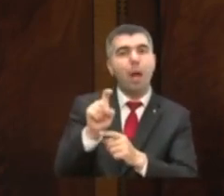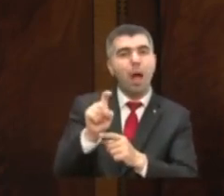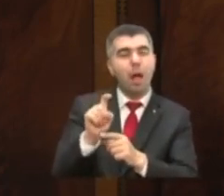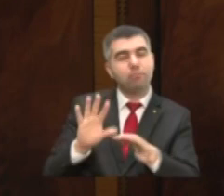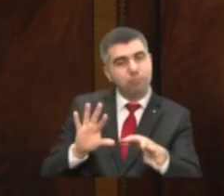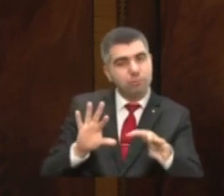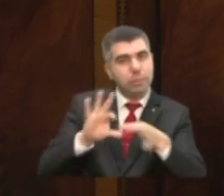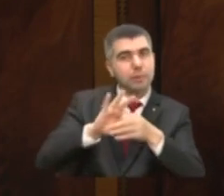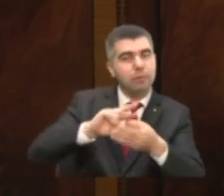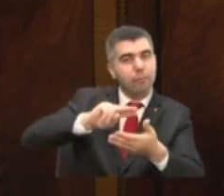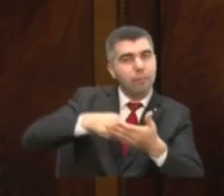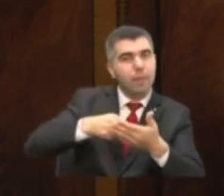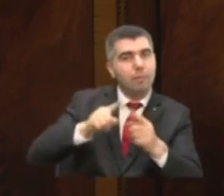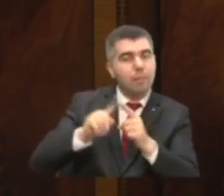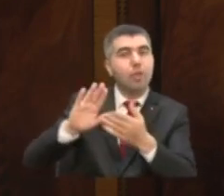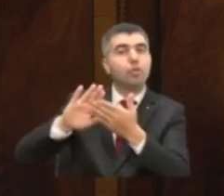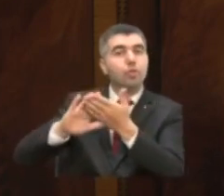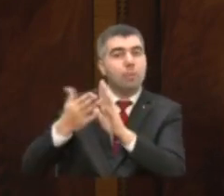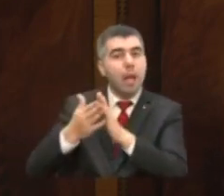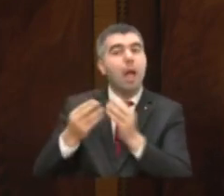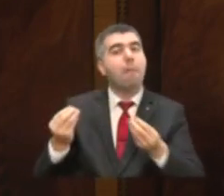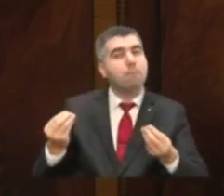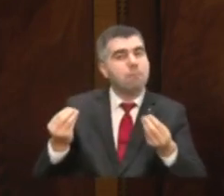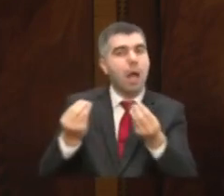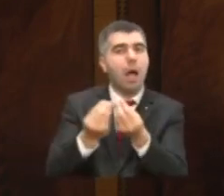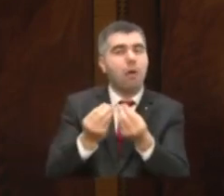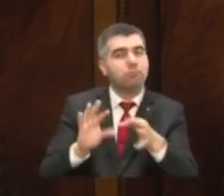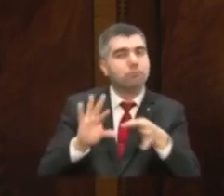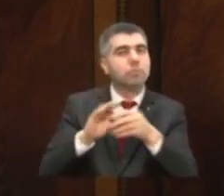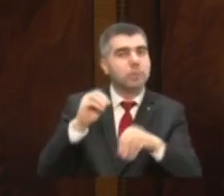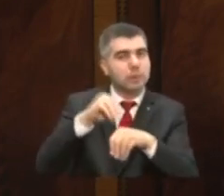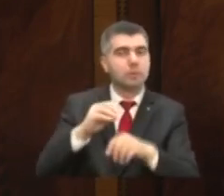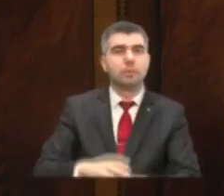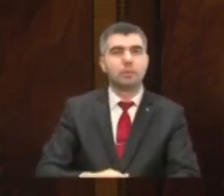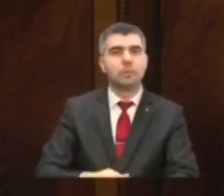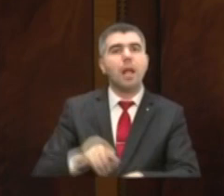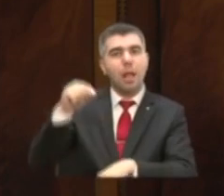البرنامج، وغادي تكون للجمعيات أيضا دور معين فيه. وبطبيعة الحال محاربة